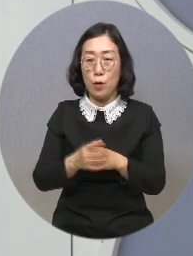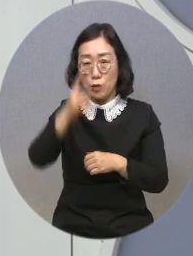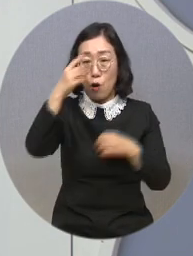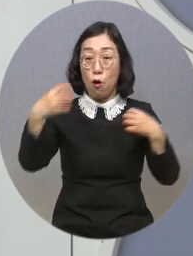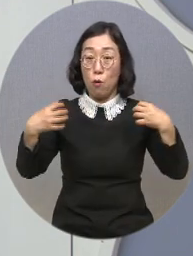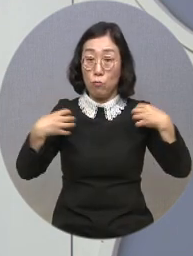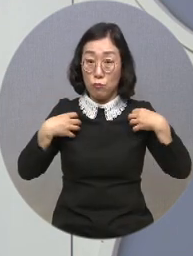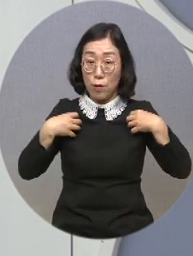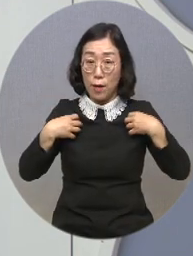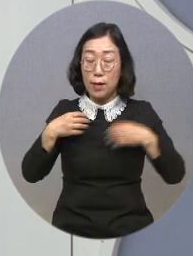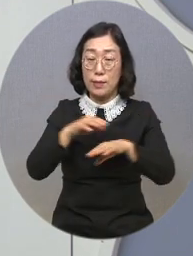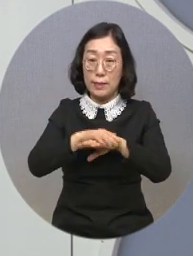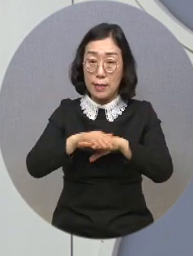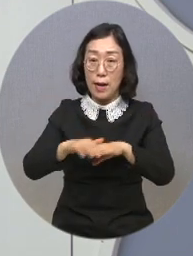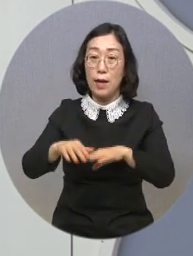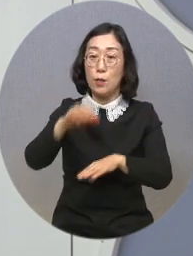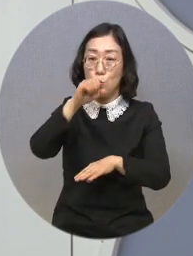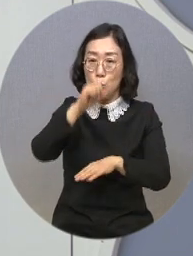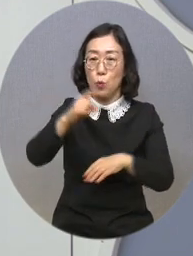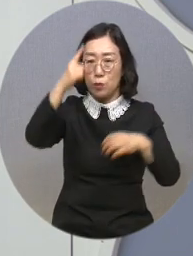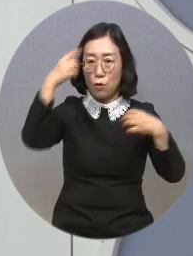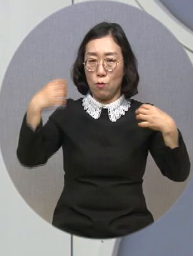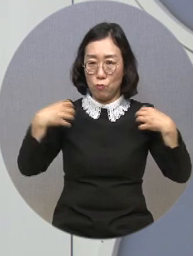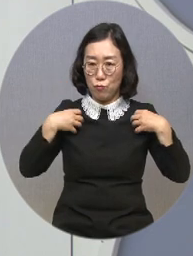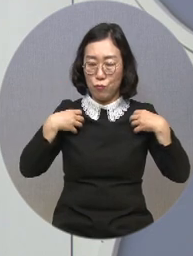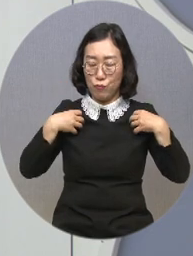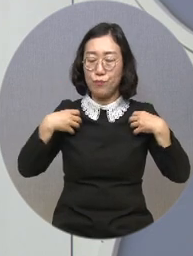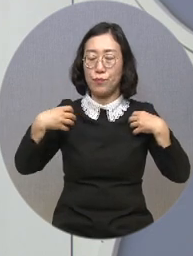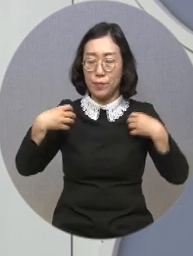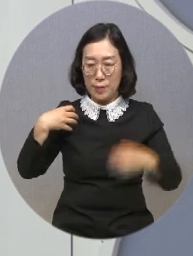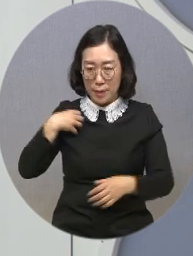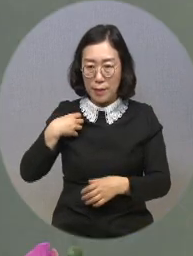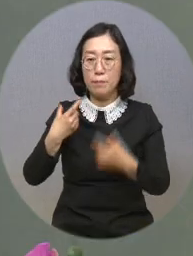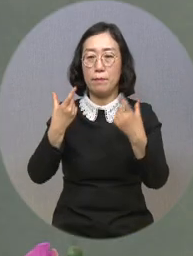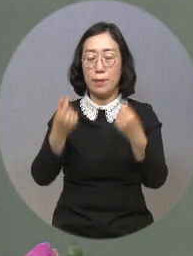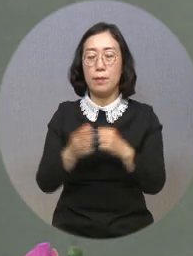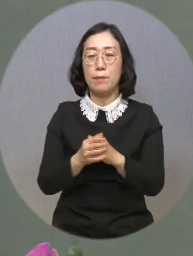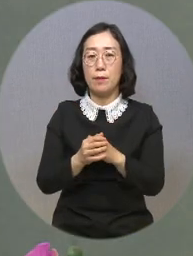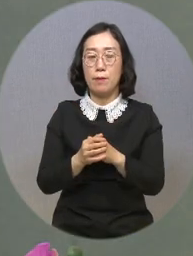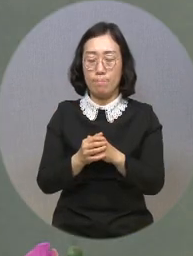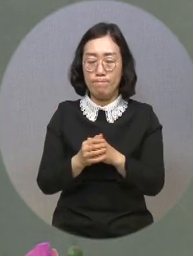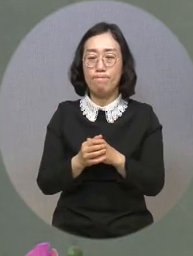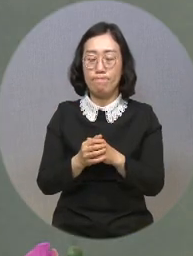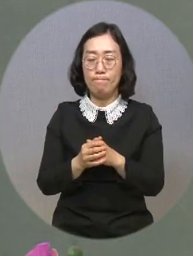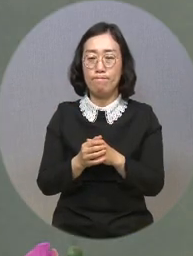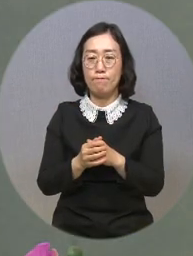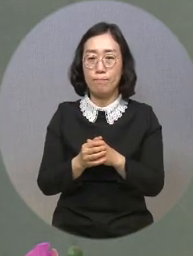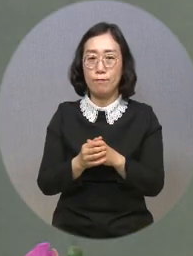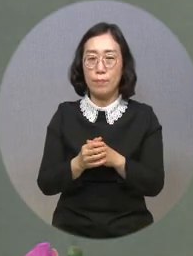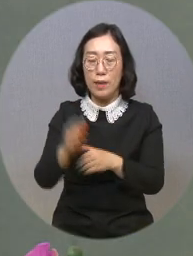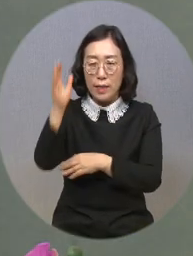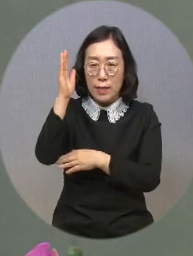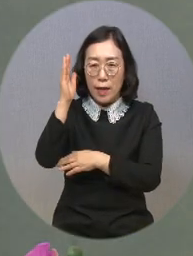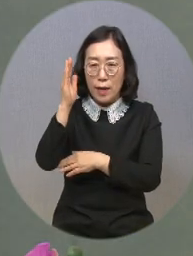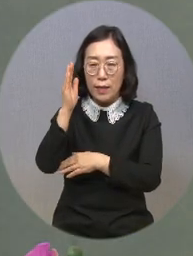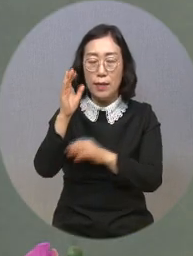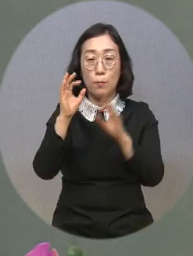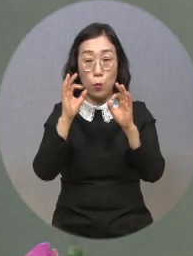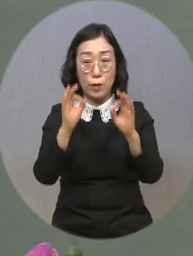정부가 좋은 정부가 돼야 되겠다 이렇게 생각합니다. 아, 그렇습니까? 그 얘기를 듣다